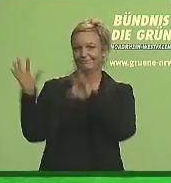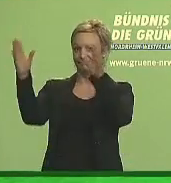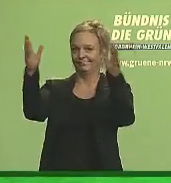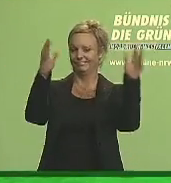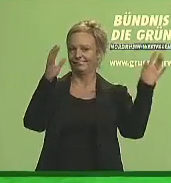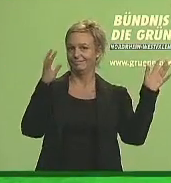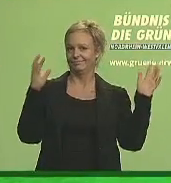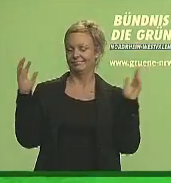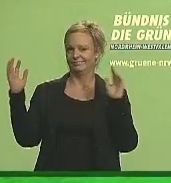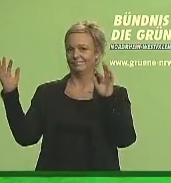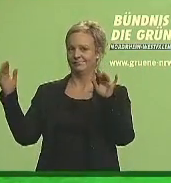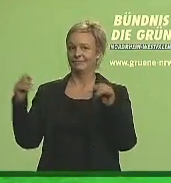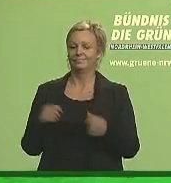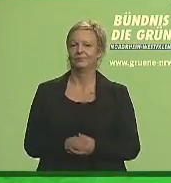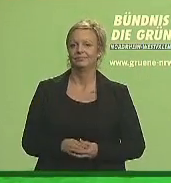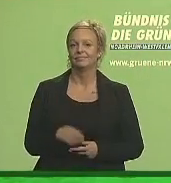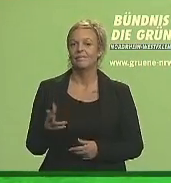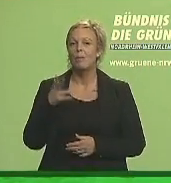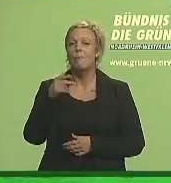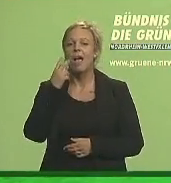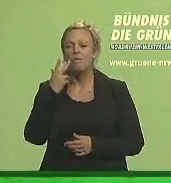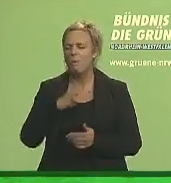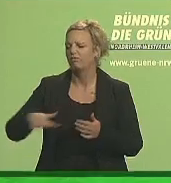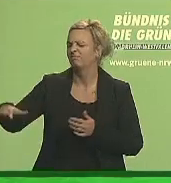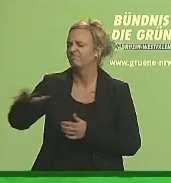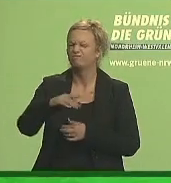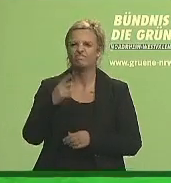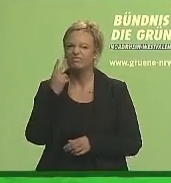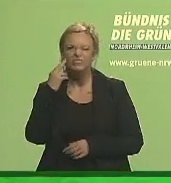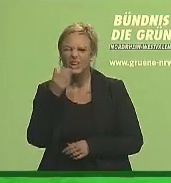Und die Aktion ist immer sehr öffentlichkeitswirksam von der